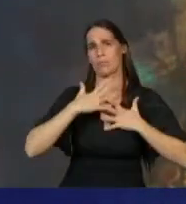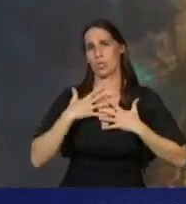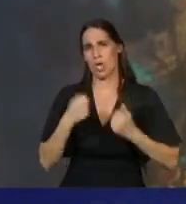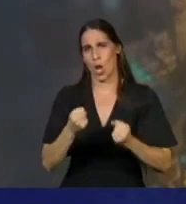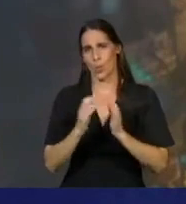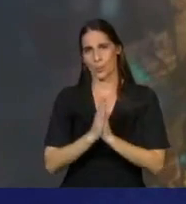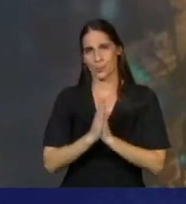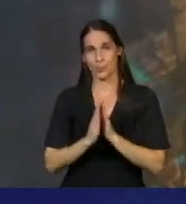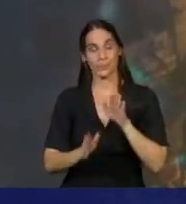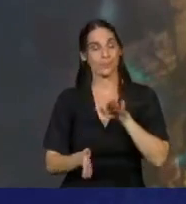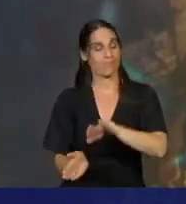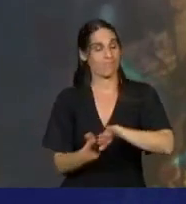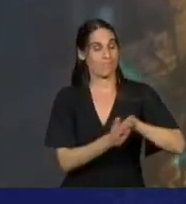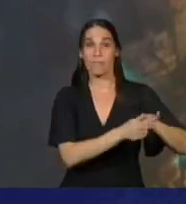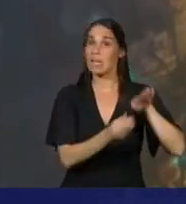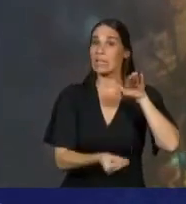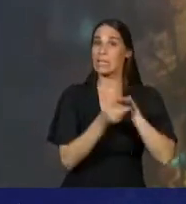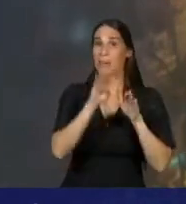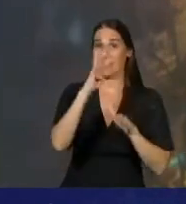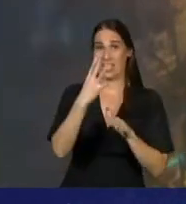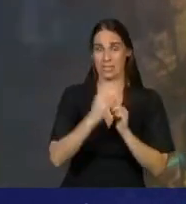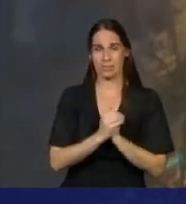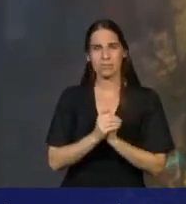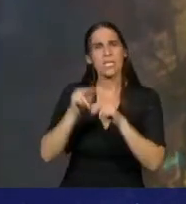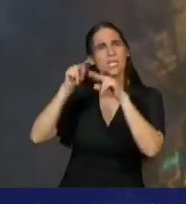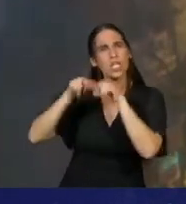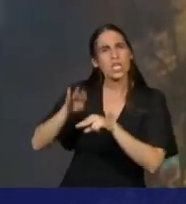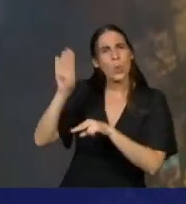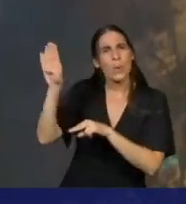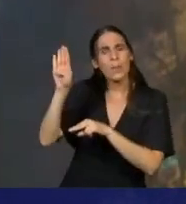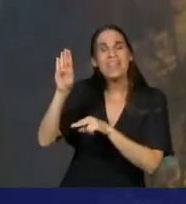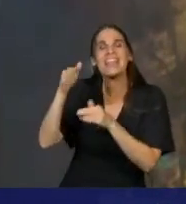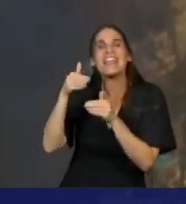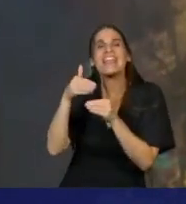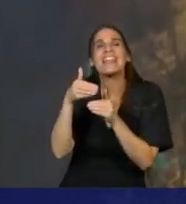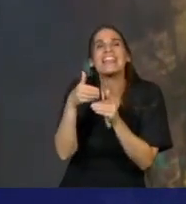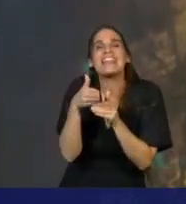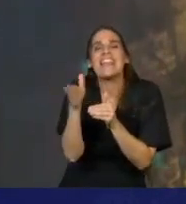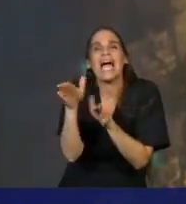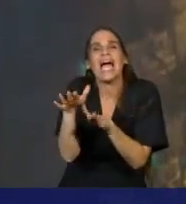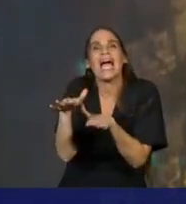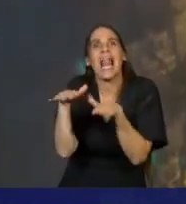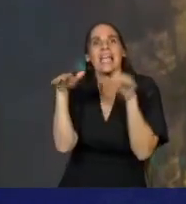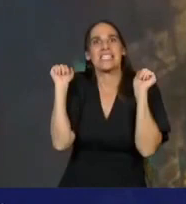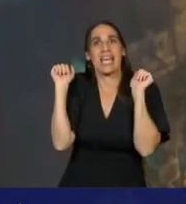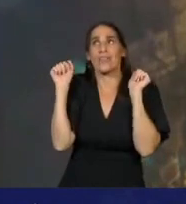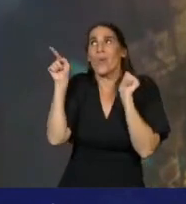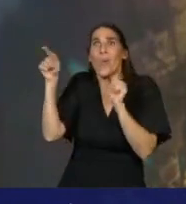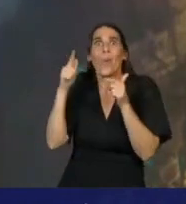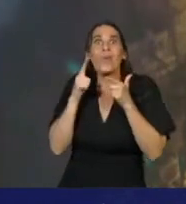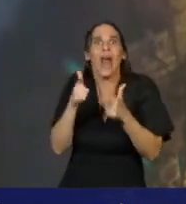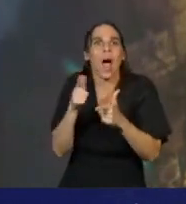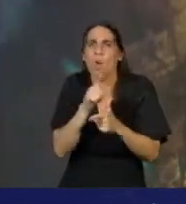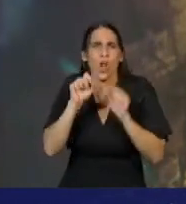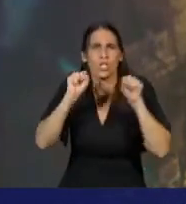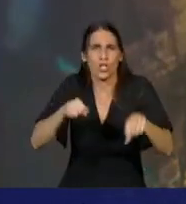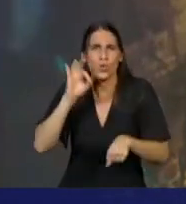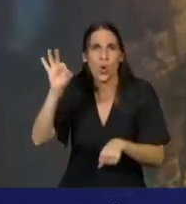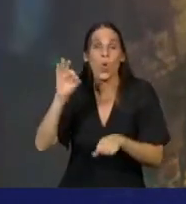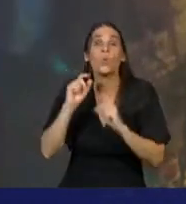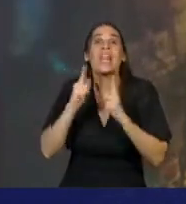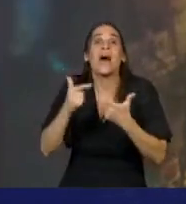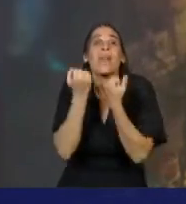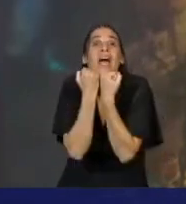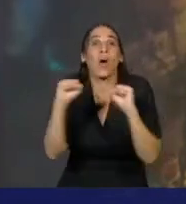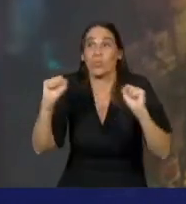אותי לטיפ הרביעי והאחרון. תשאירו לנתניהו דרך נסיגה. הוא נלחם כעת לא על שלטונו, אלא על חירותו